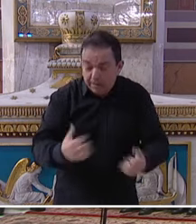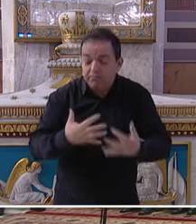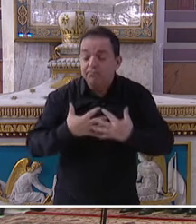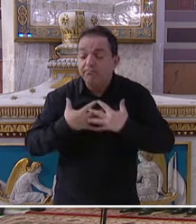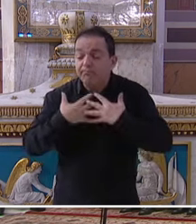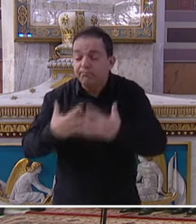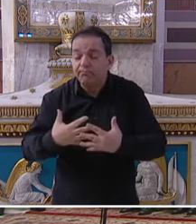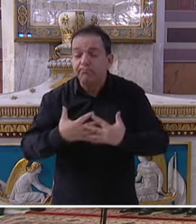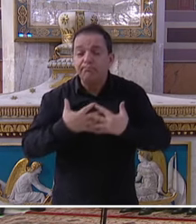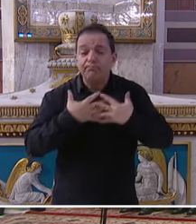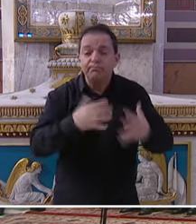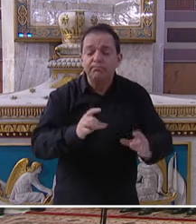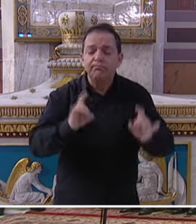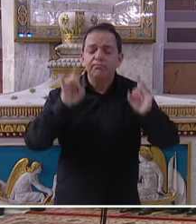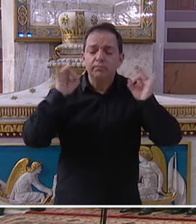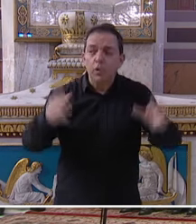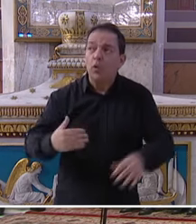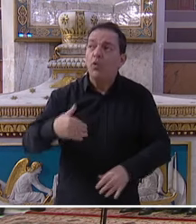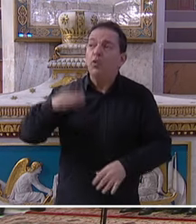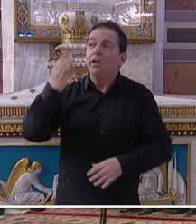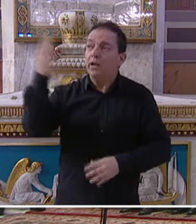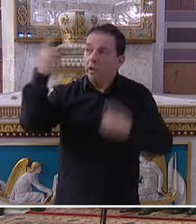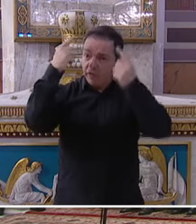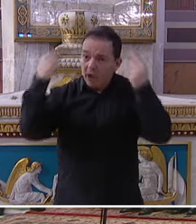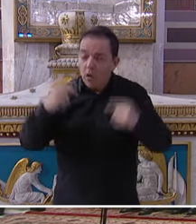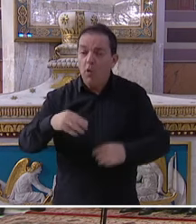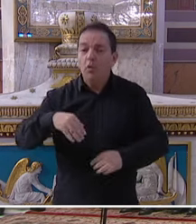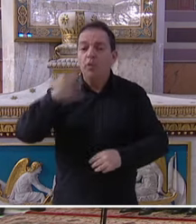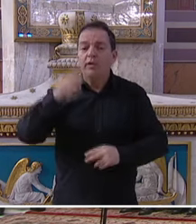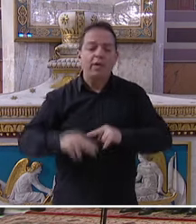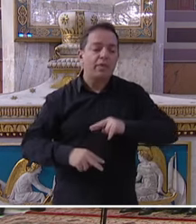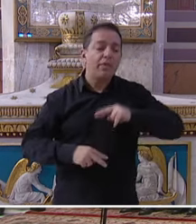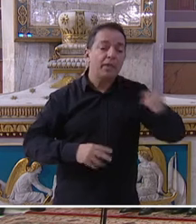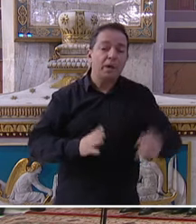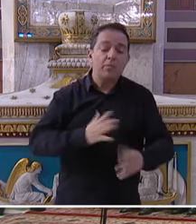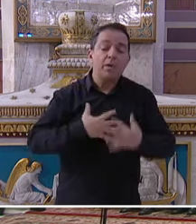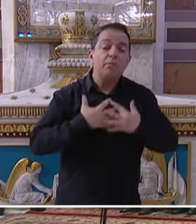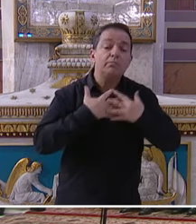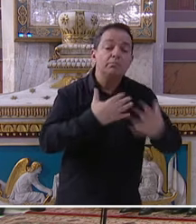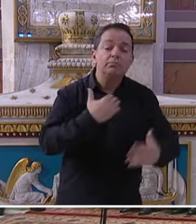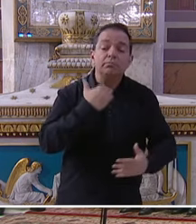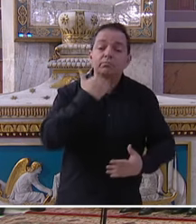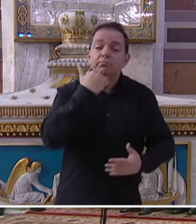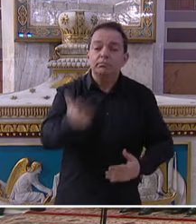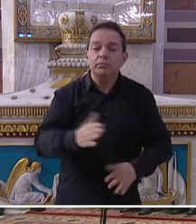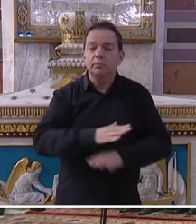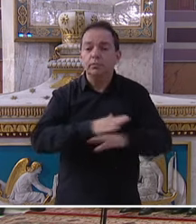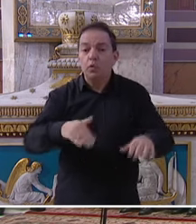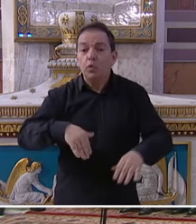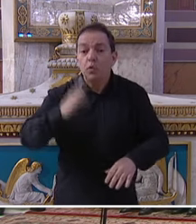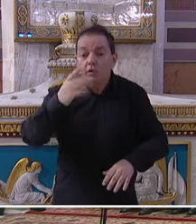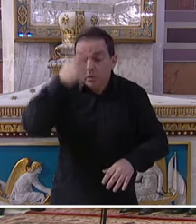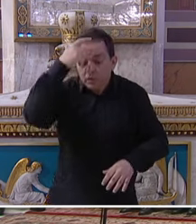Θεό, ούτε τον συνάνθρωπο. Βασικά, δεν μπορεί να αγαπήσει σωστά και τον ίδιον